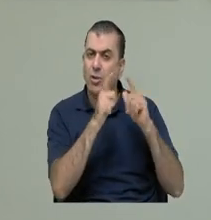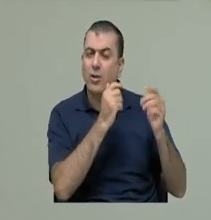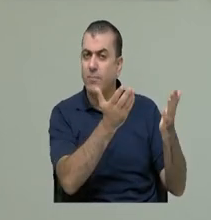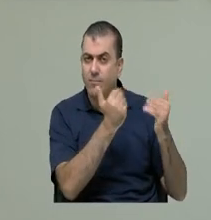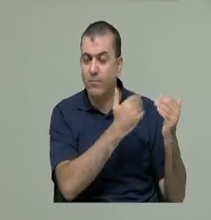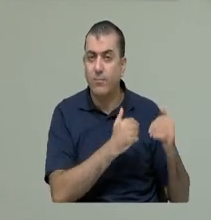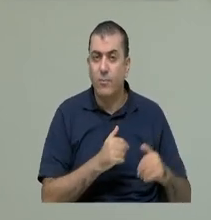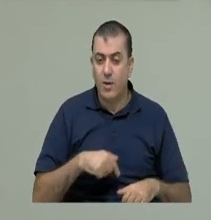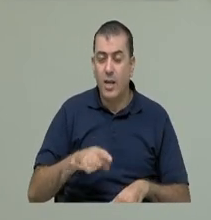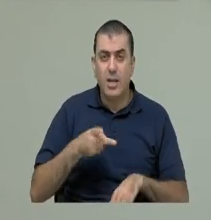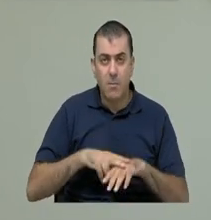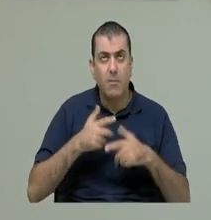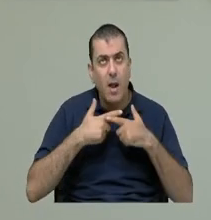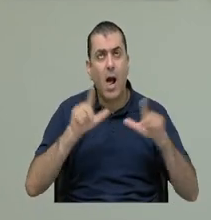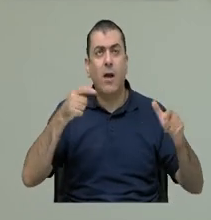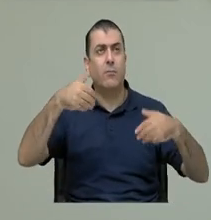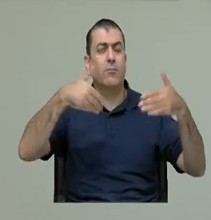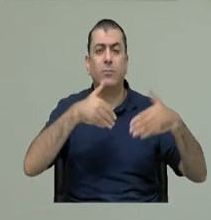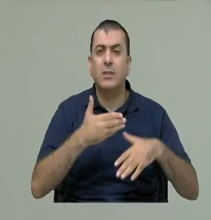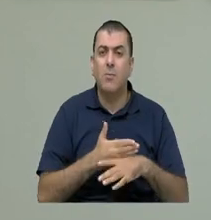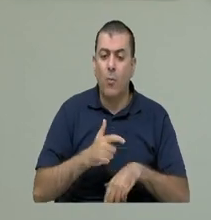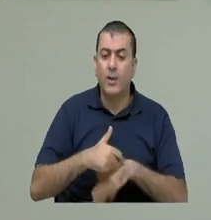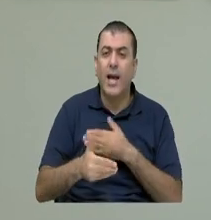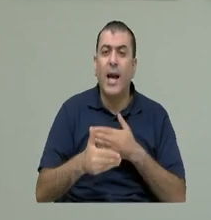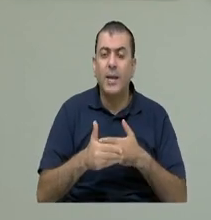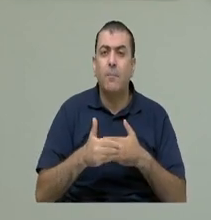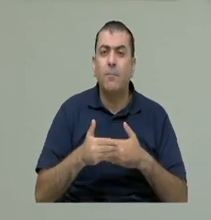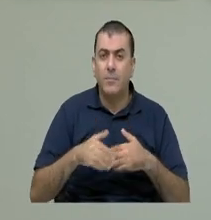قريبا على طرح عطاءات حتى يكون التوريد خلال العام القادم ان شاء